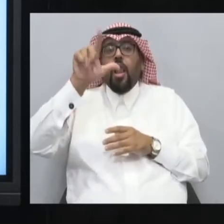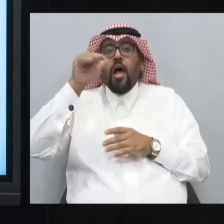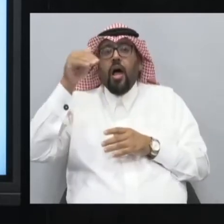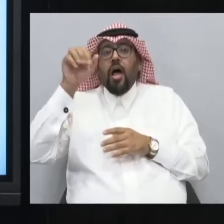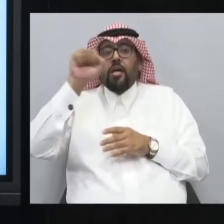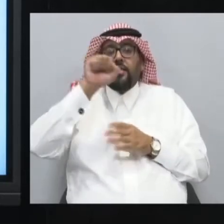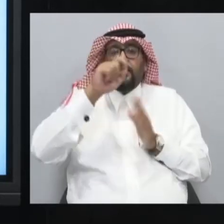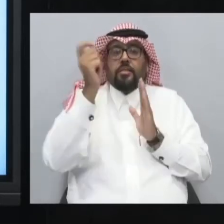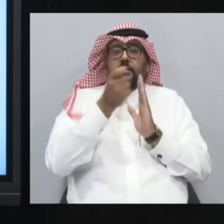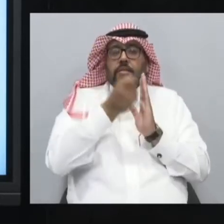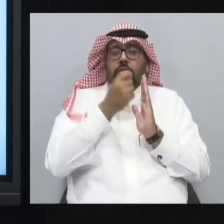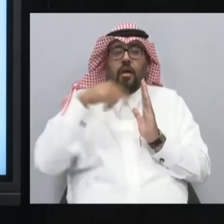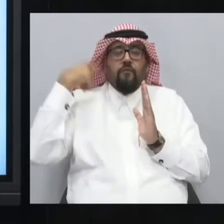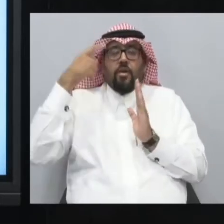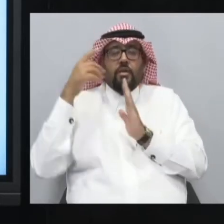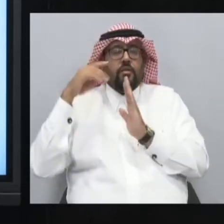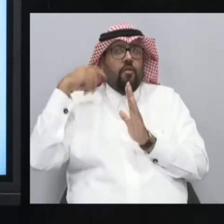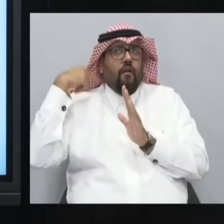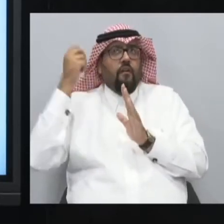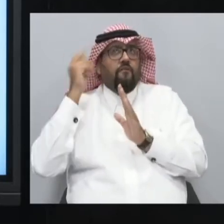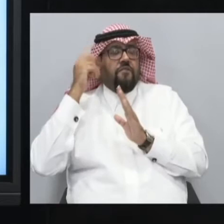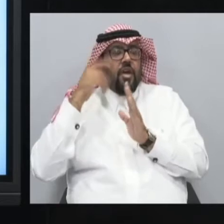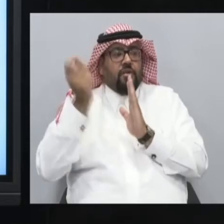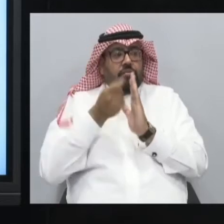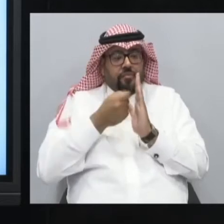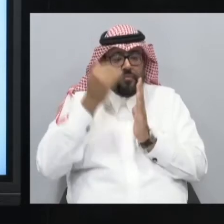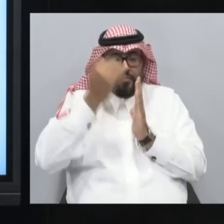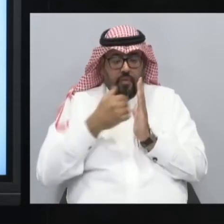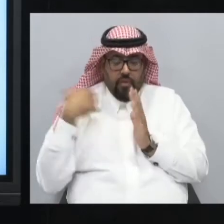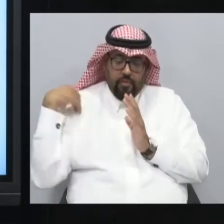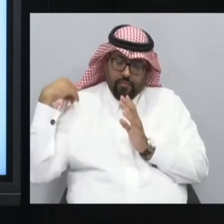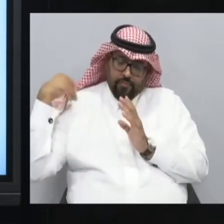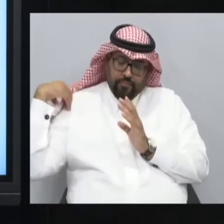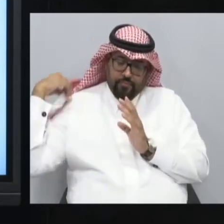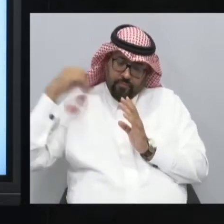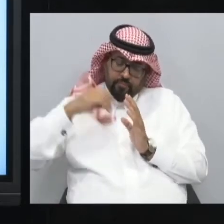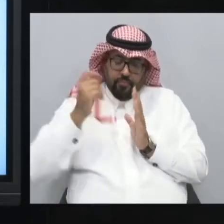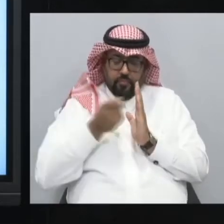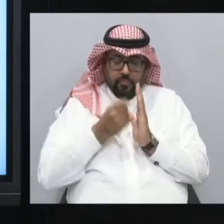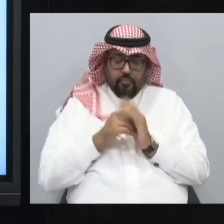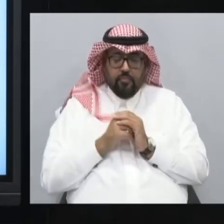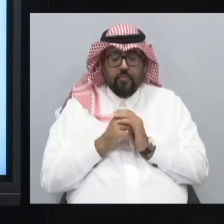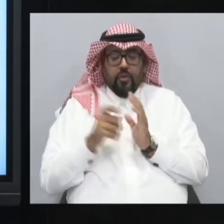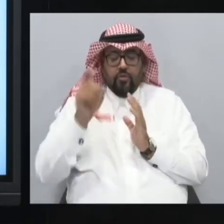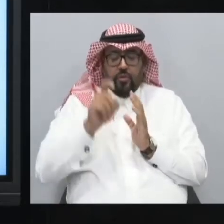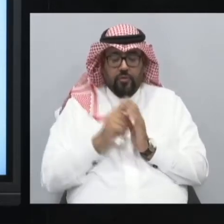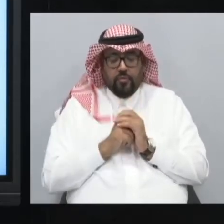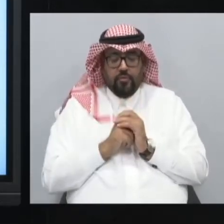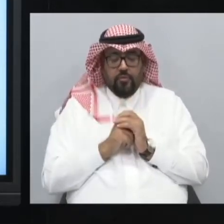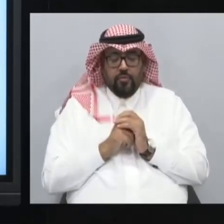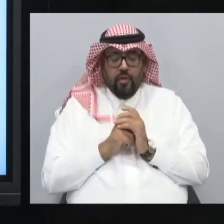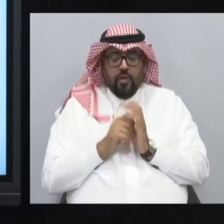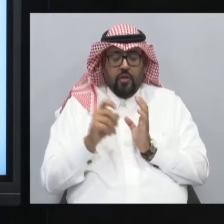في النهاية بعد أن تنتهي كما عرفت من خطوات القراءة المتعمقة، هنا يكون تلخيص عن طريق سؤال ثم